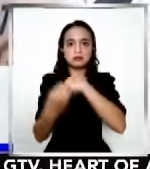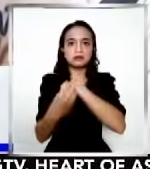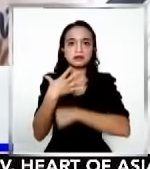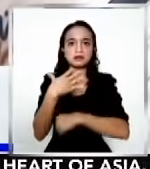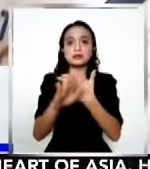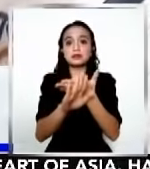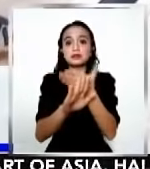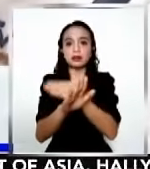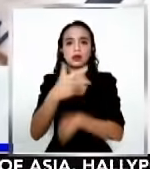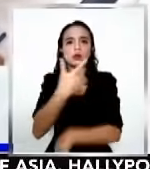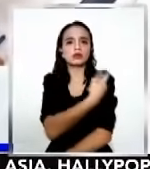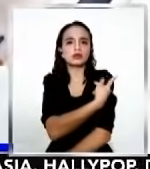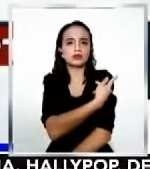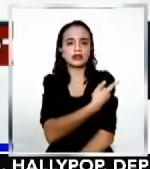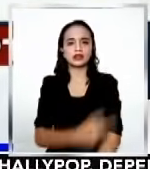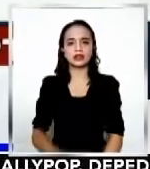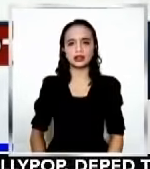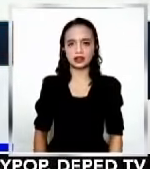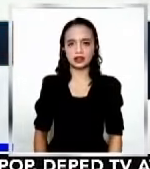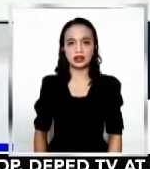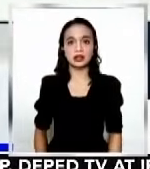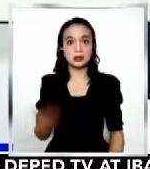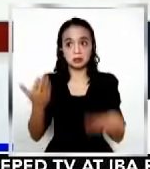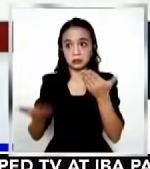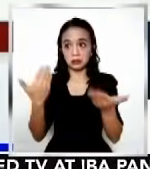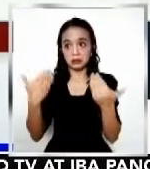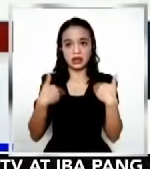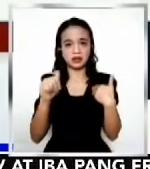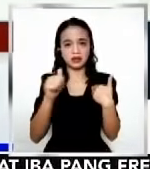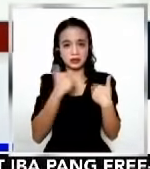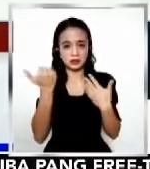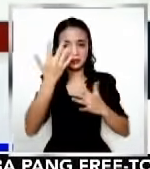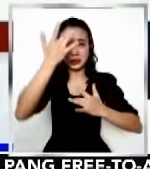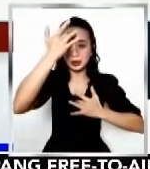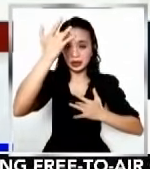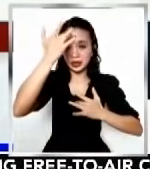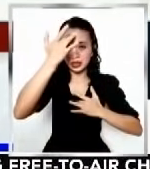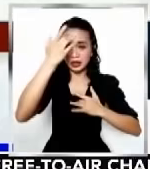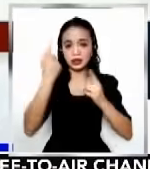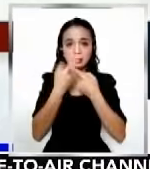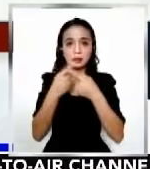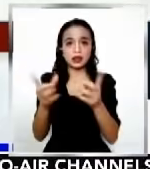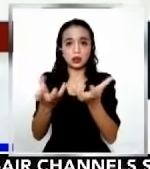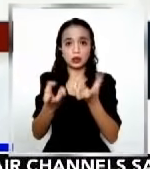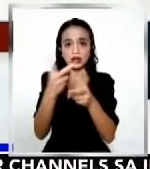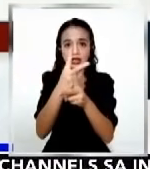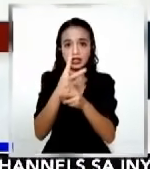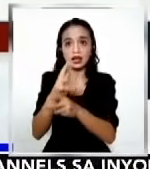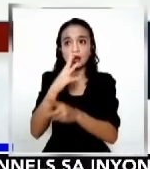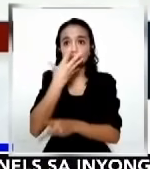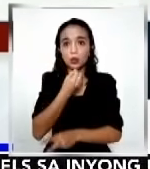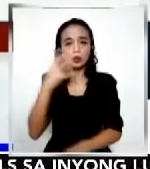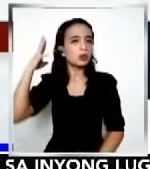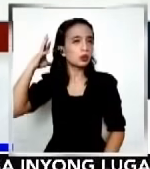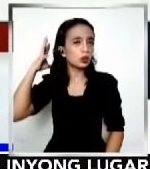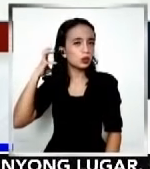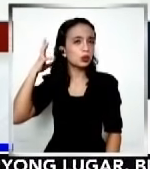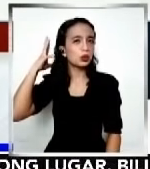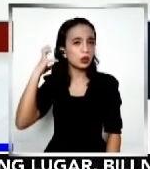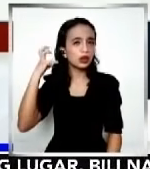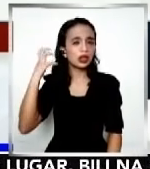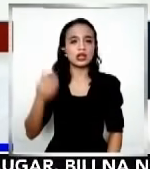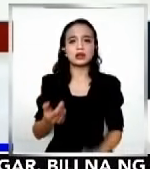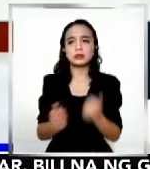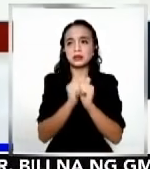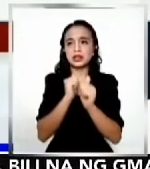Kung meron kang acute illness, ang gusto rin po nating bantayan yung mga may high blood, kung talagang uncontrolled hypertension halimbawa